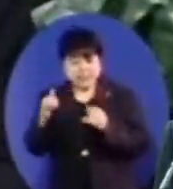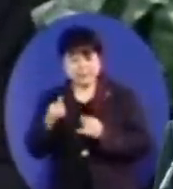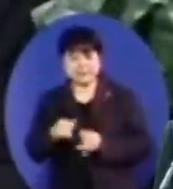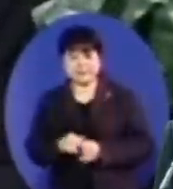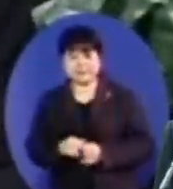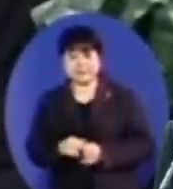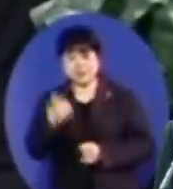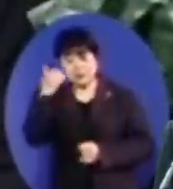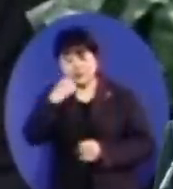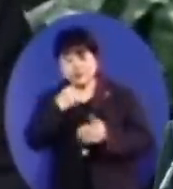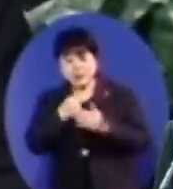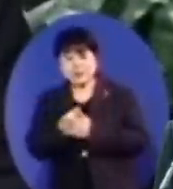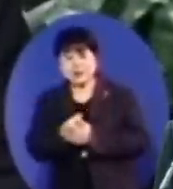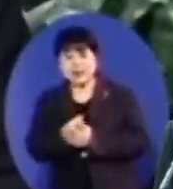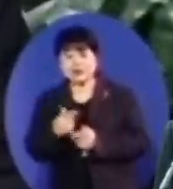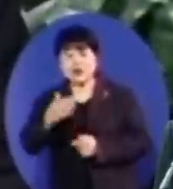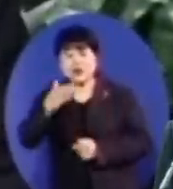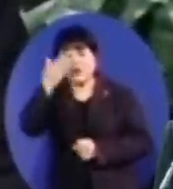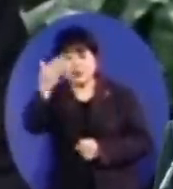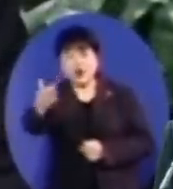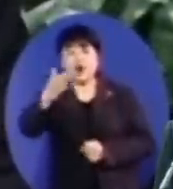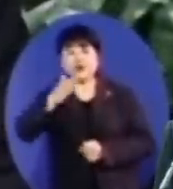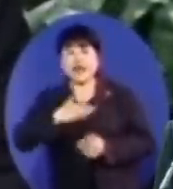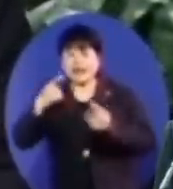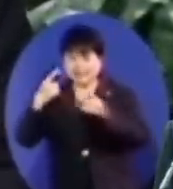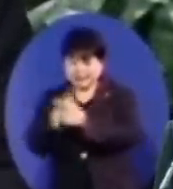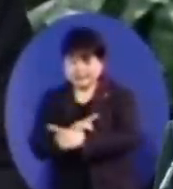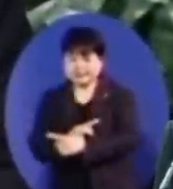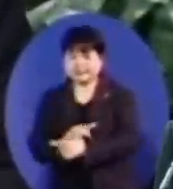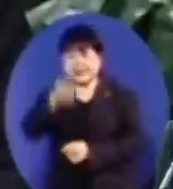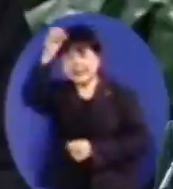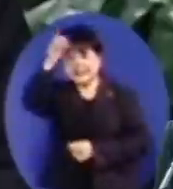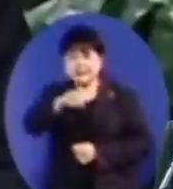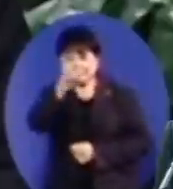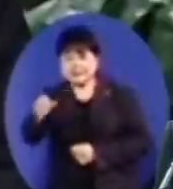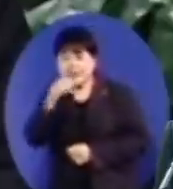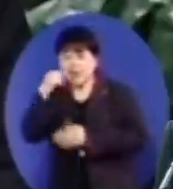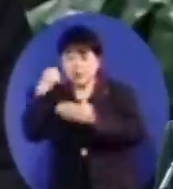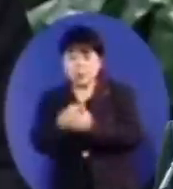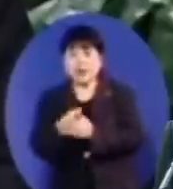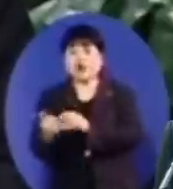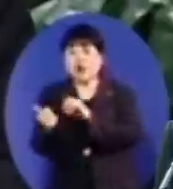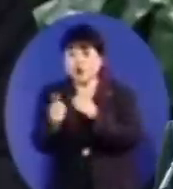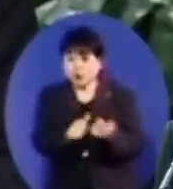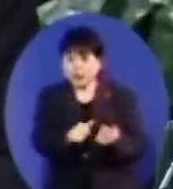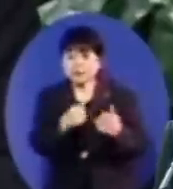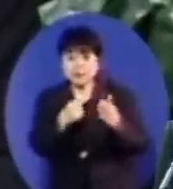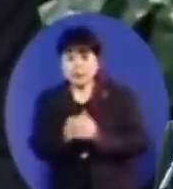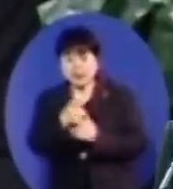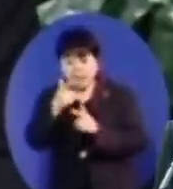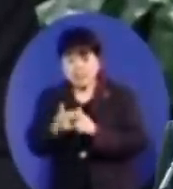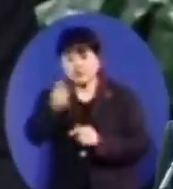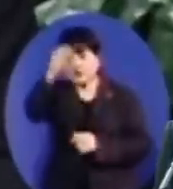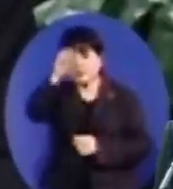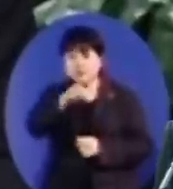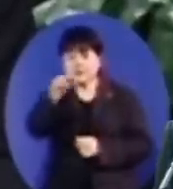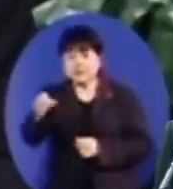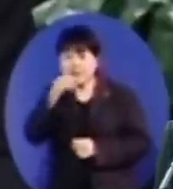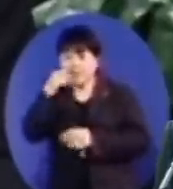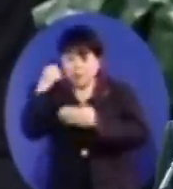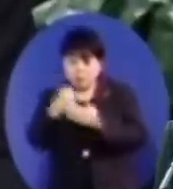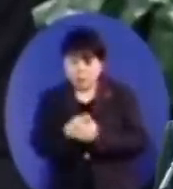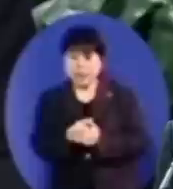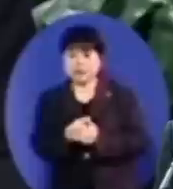할 것도 말고 너와 나 대신해서 십자가에 못 박힌 것입니다. 그러므로 예수님이 십자가에 못